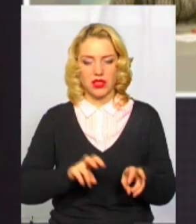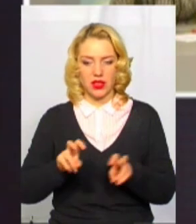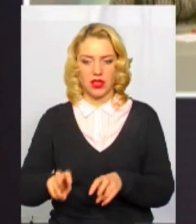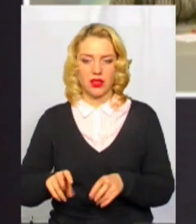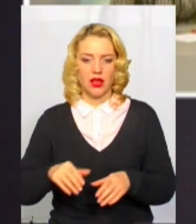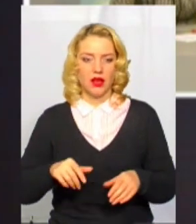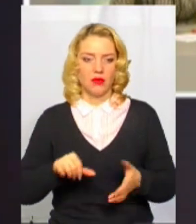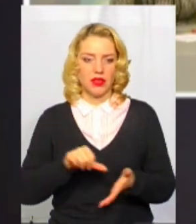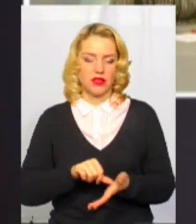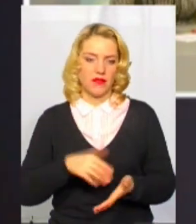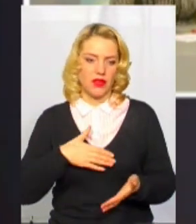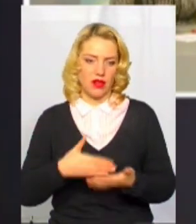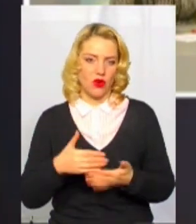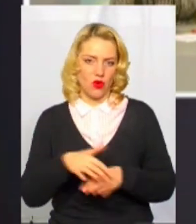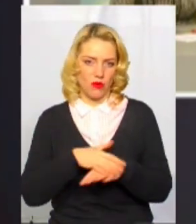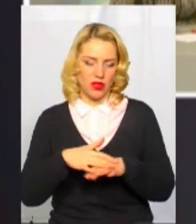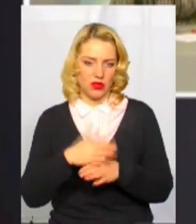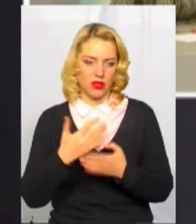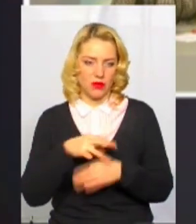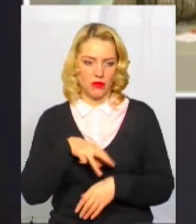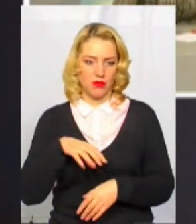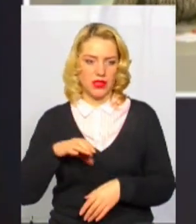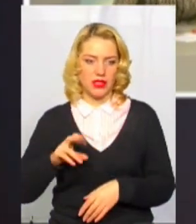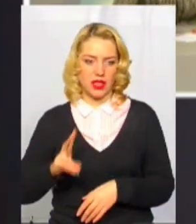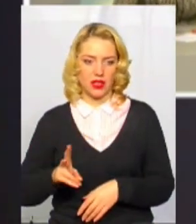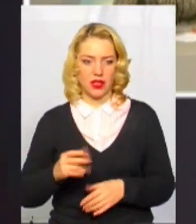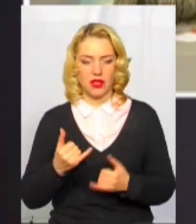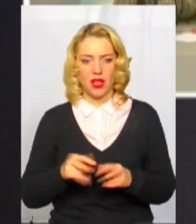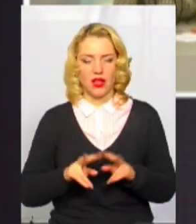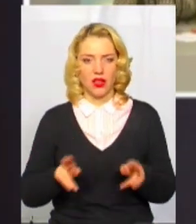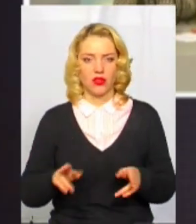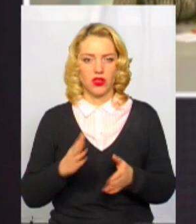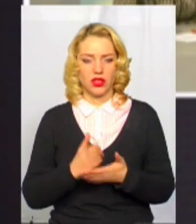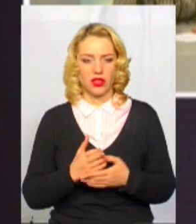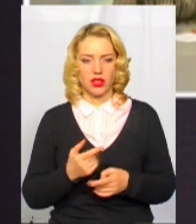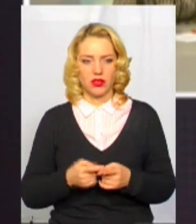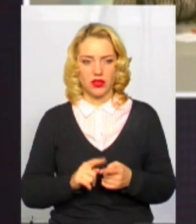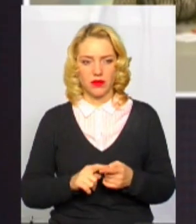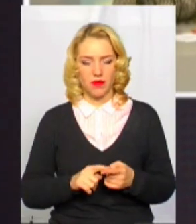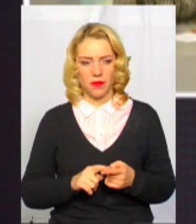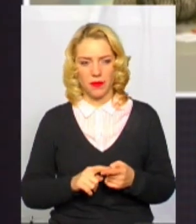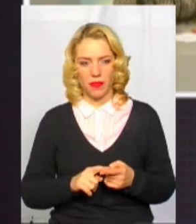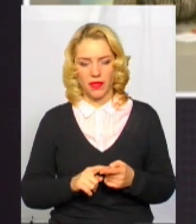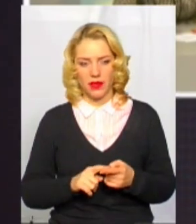представник громадськості. До прикладу, МСЕК сьогодні аналогічно, Шубковський